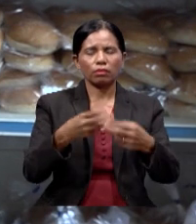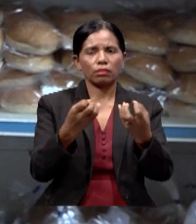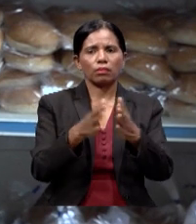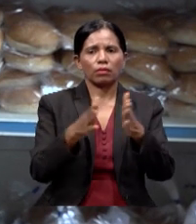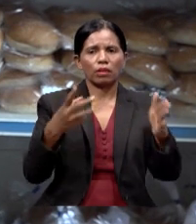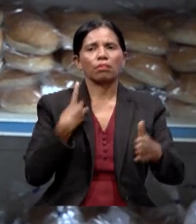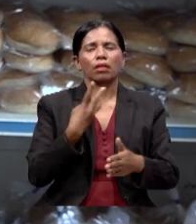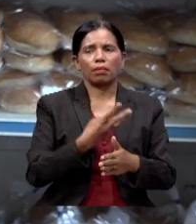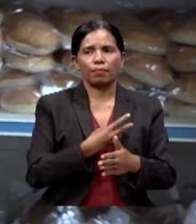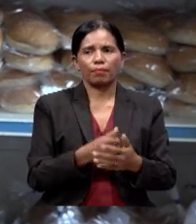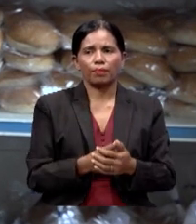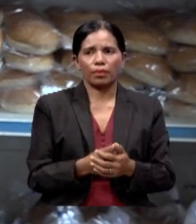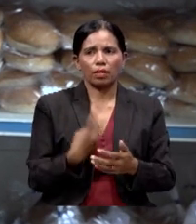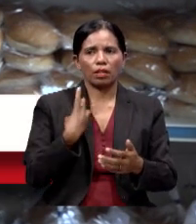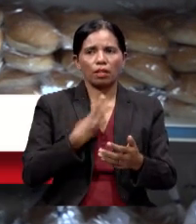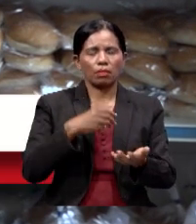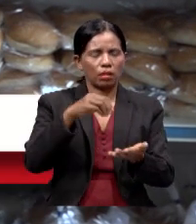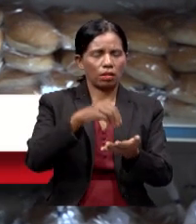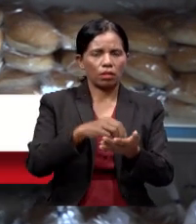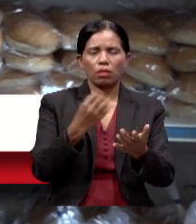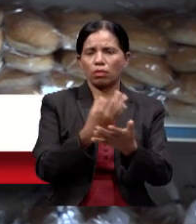dala ruma mas pamasukan la dunia